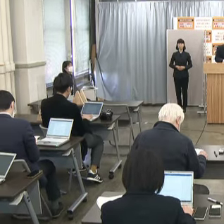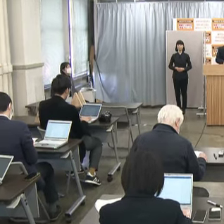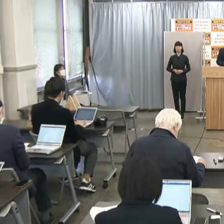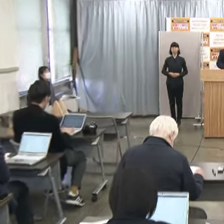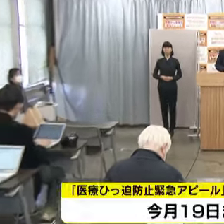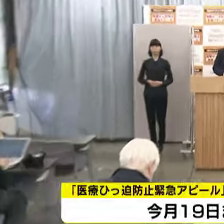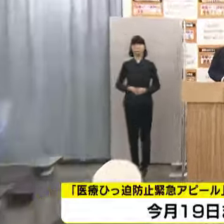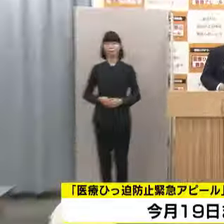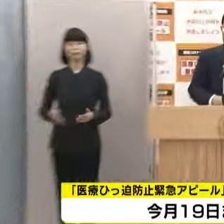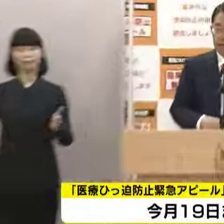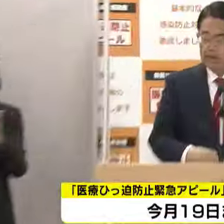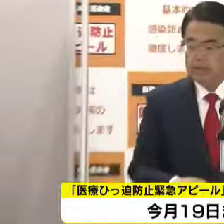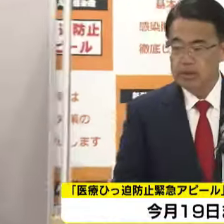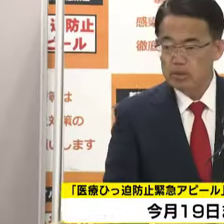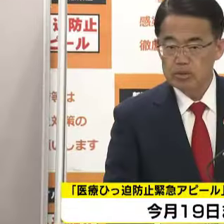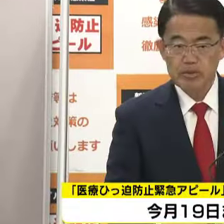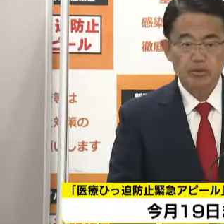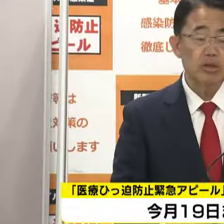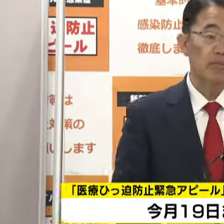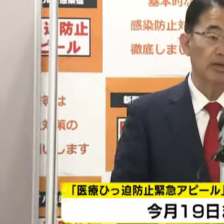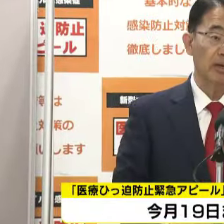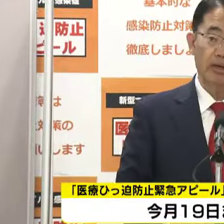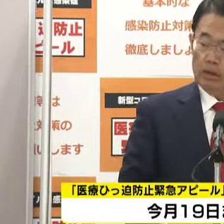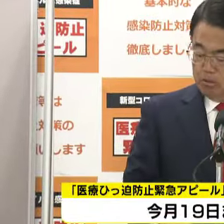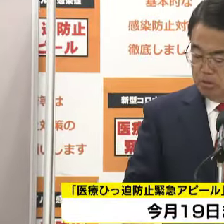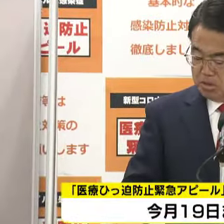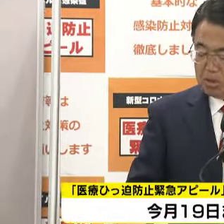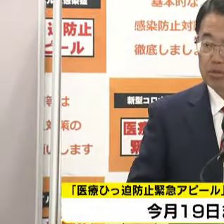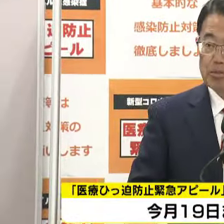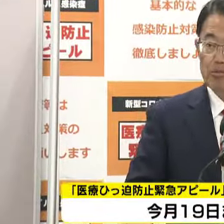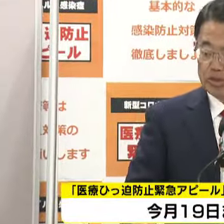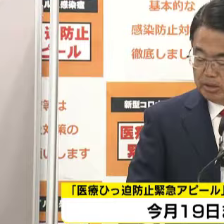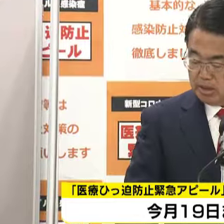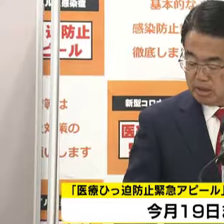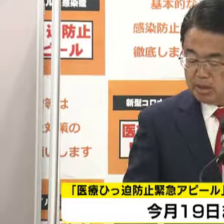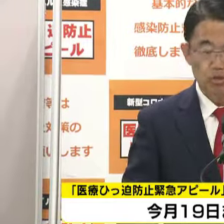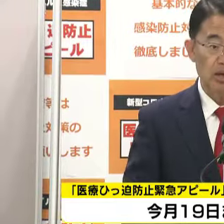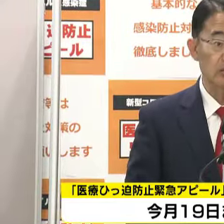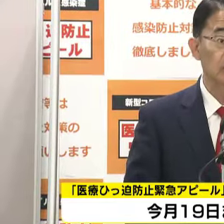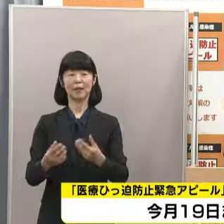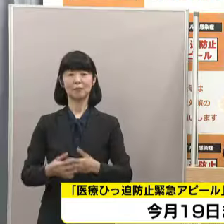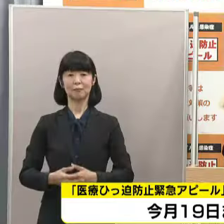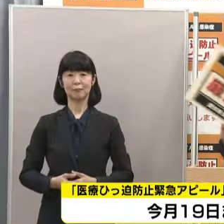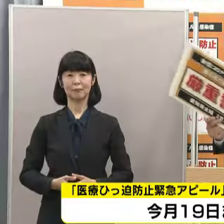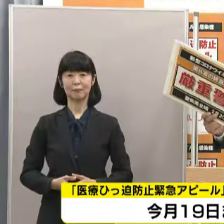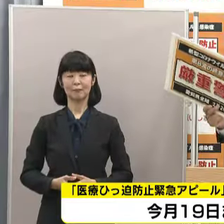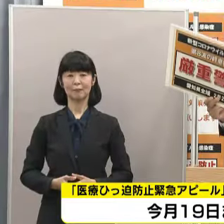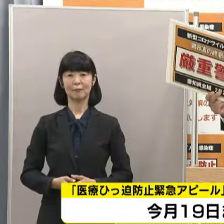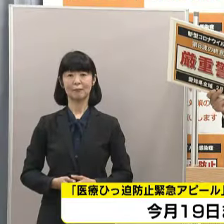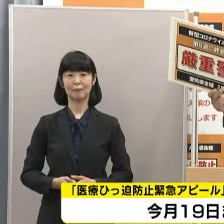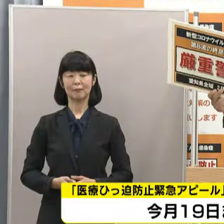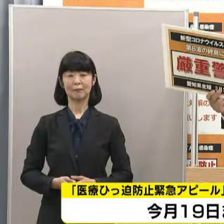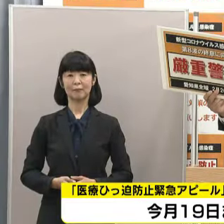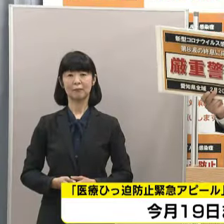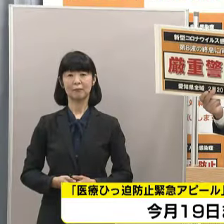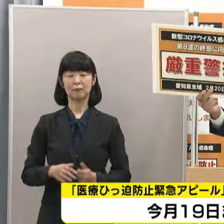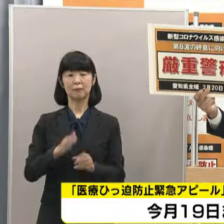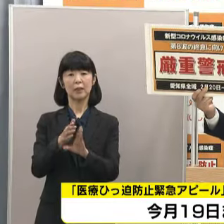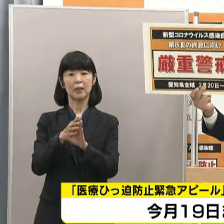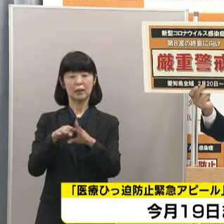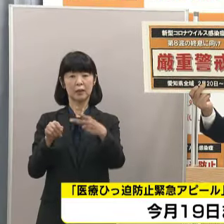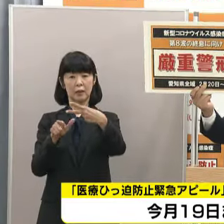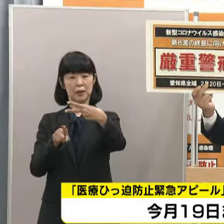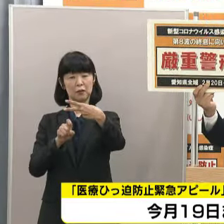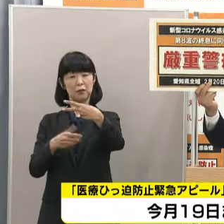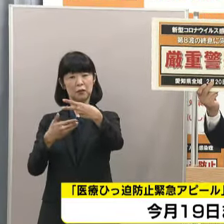村知事は午後の会見で、今月19日までとなっていた医療逼迫防止緊急アピールを予定通り